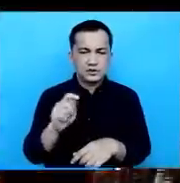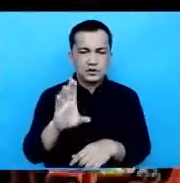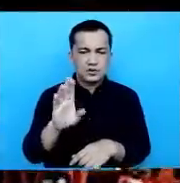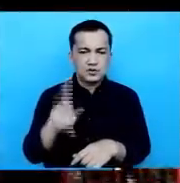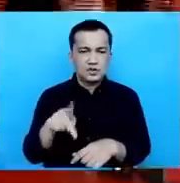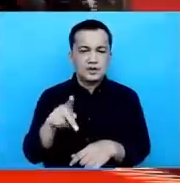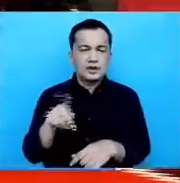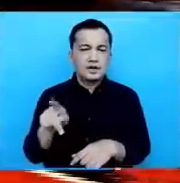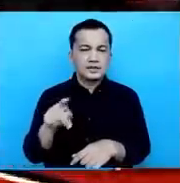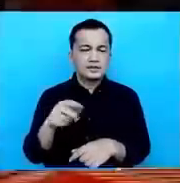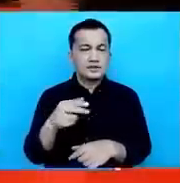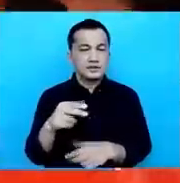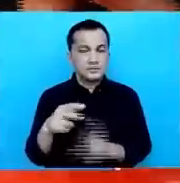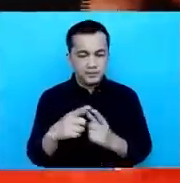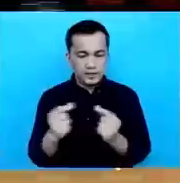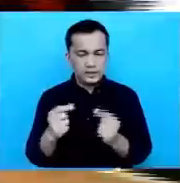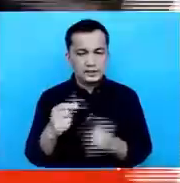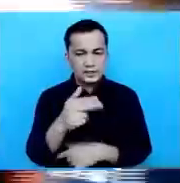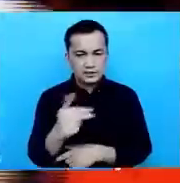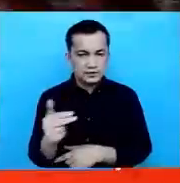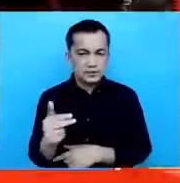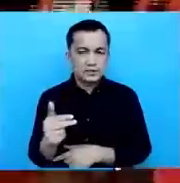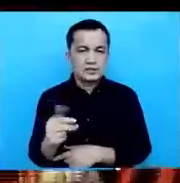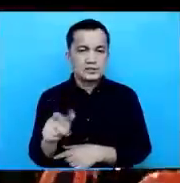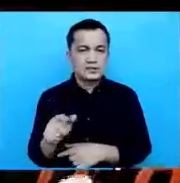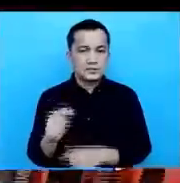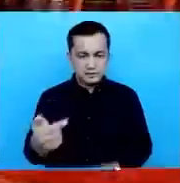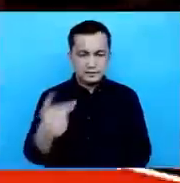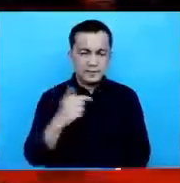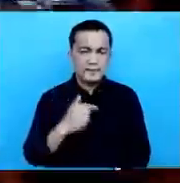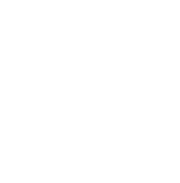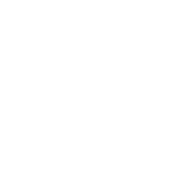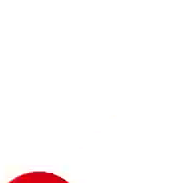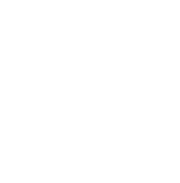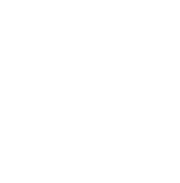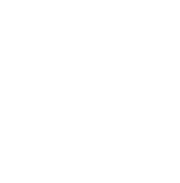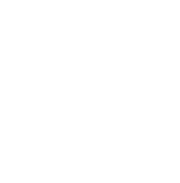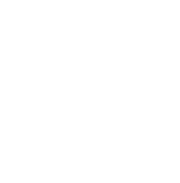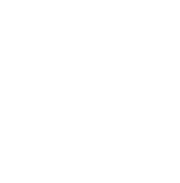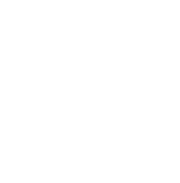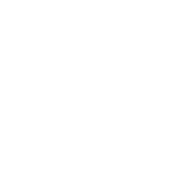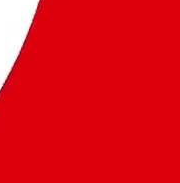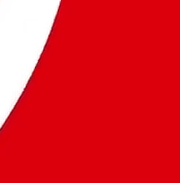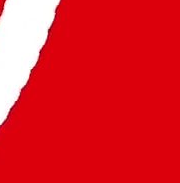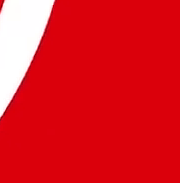Nagbabalita mula sa frontline, Ian Suyo, News 5.